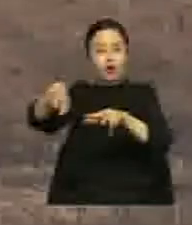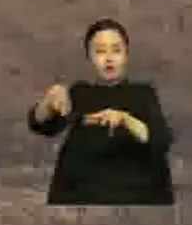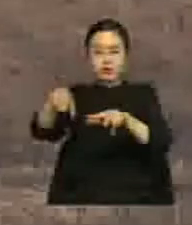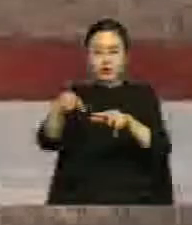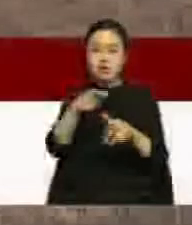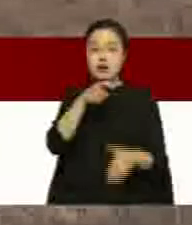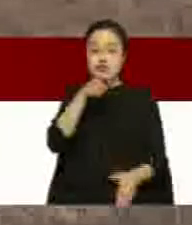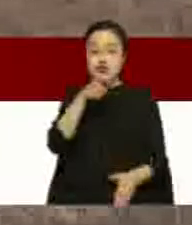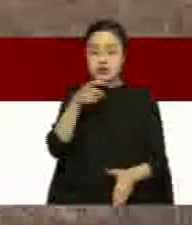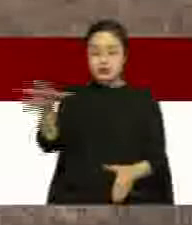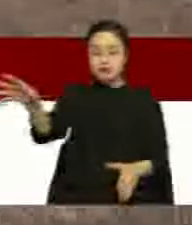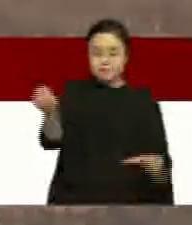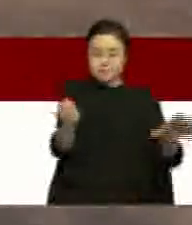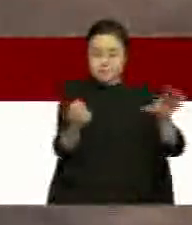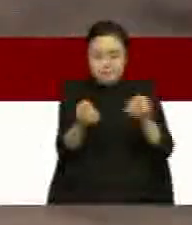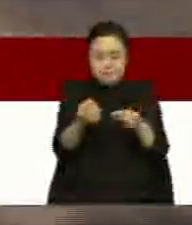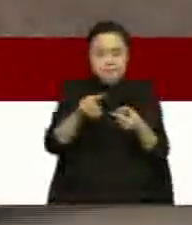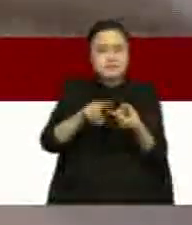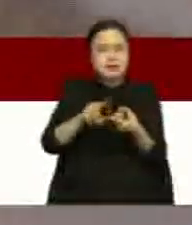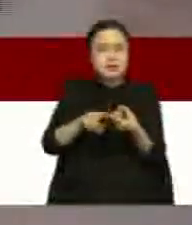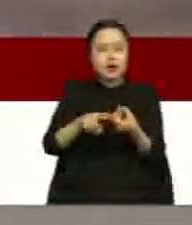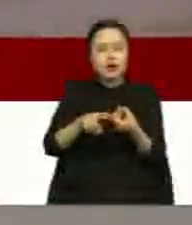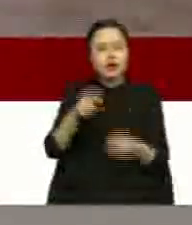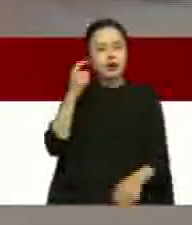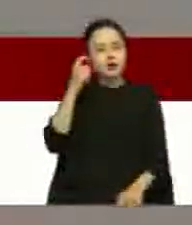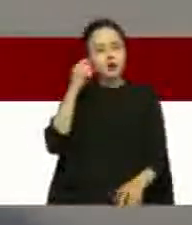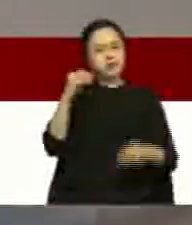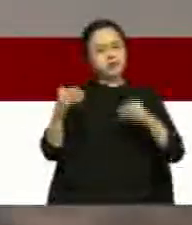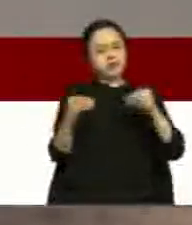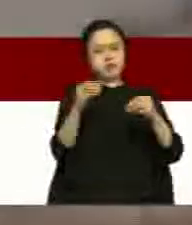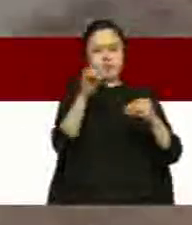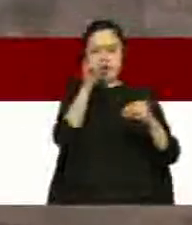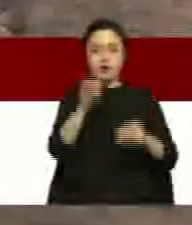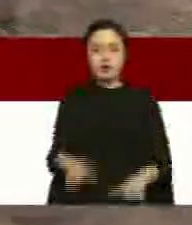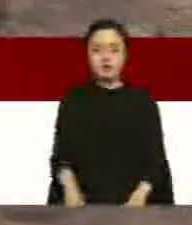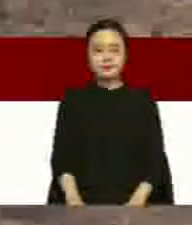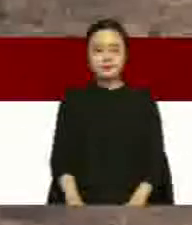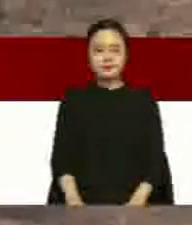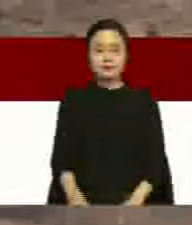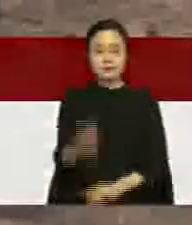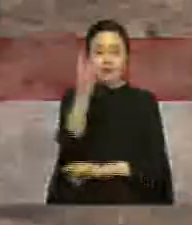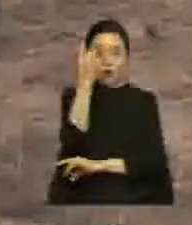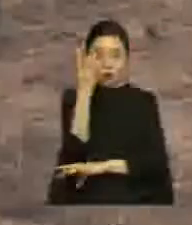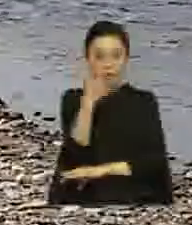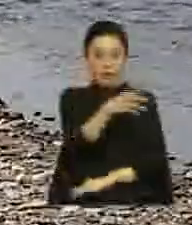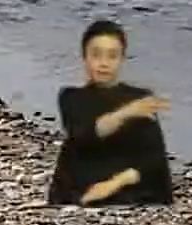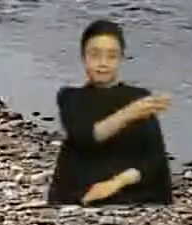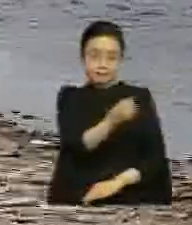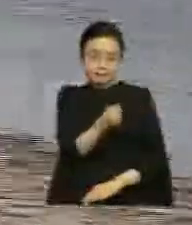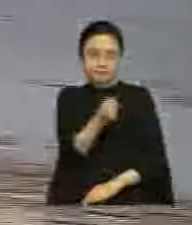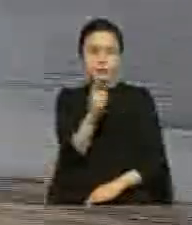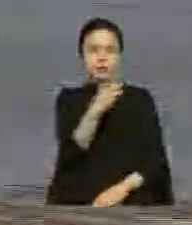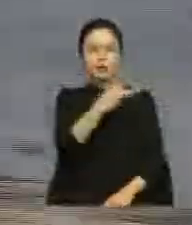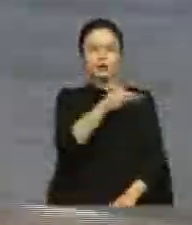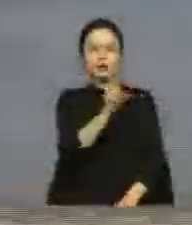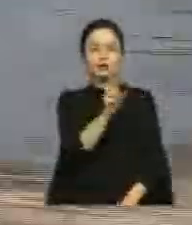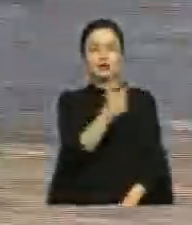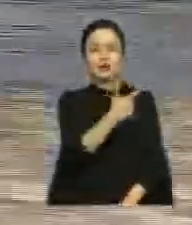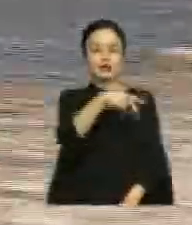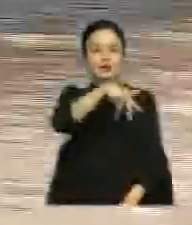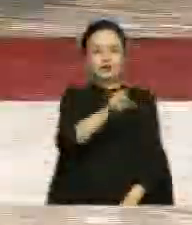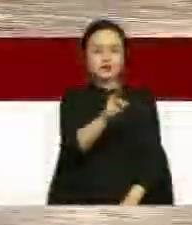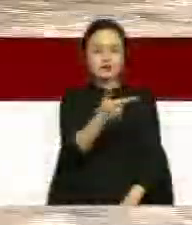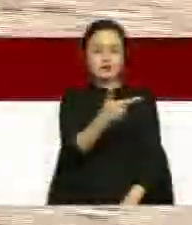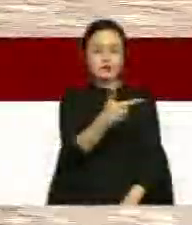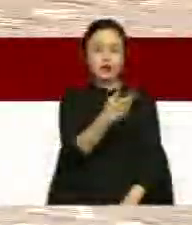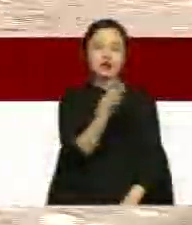SH공사와 LH공사가 소하천인 장지천에 탄천을 공급하겠다는 계획이 발단이 됐습니다. 매일 14,000톤을 끌어오겠다는